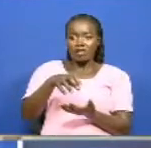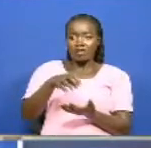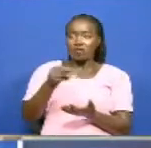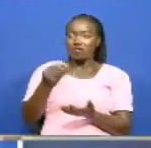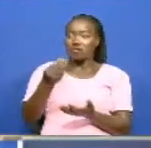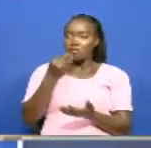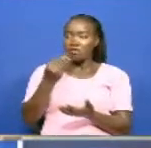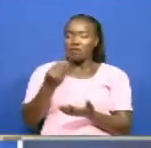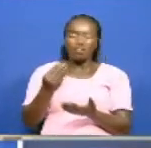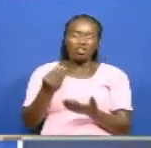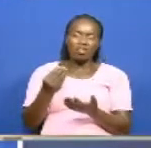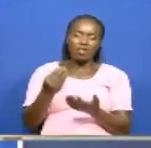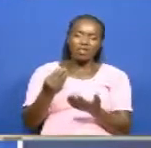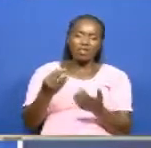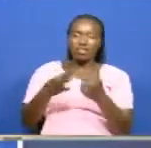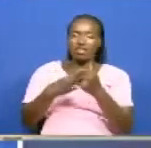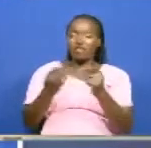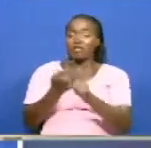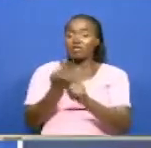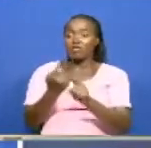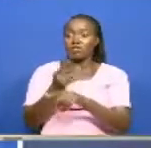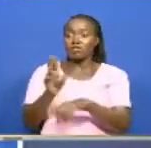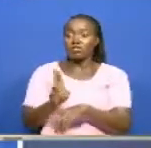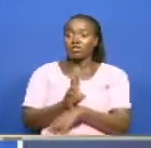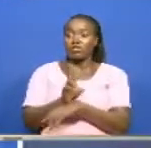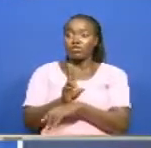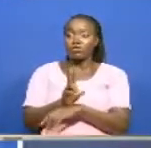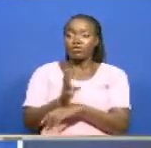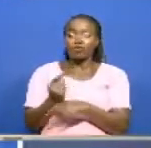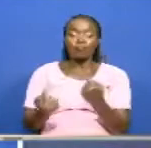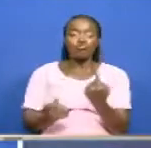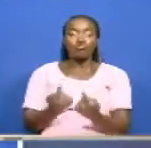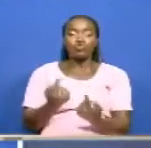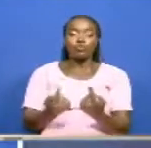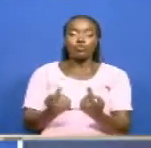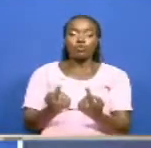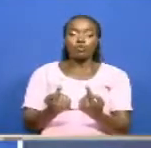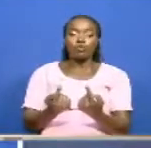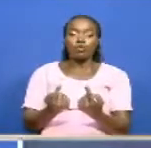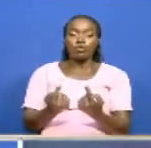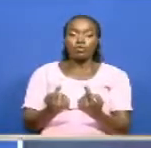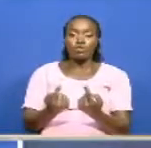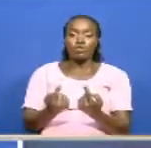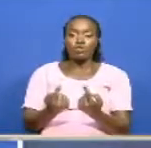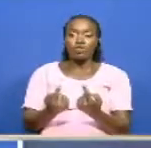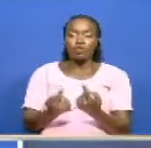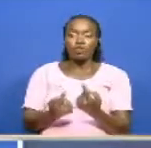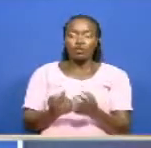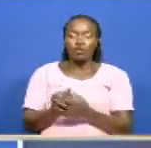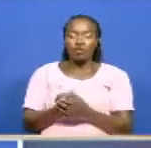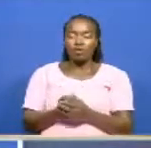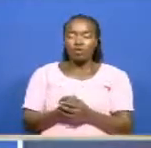vyakula kama aina kama nane hivi ambazo pia tunatumia kutengeneza kutumia huu unga wa mwani.